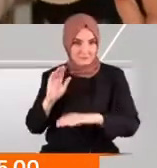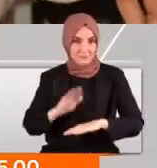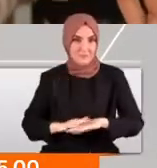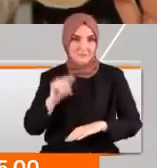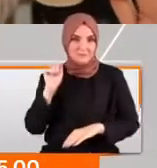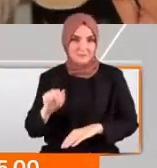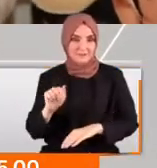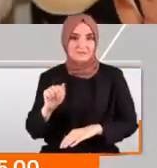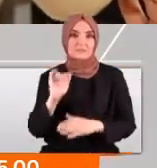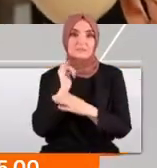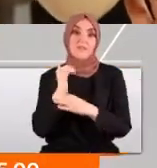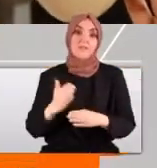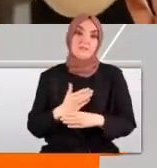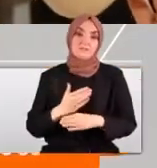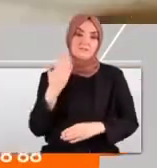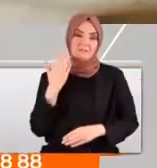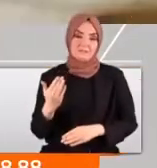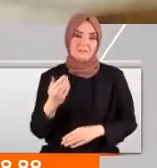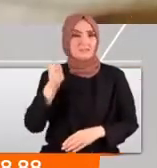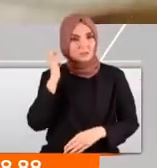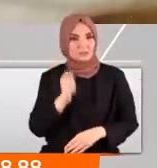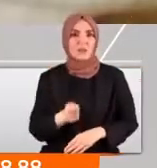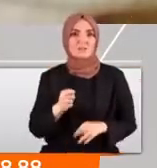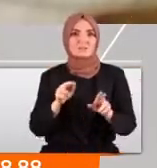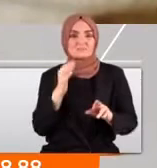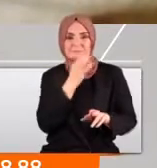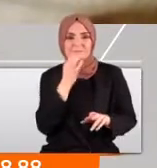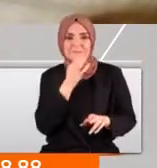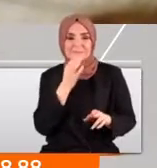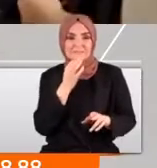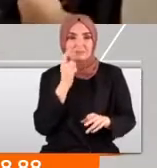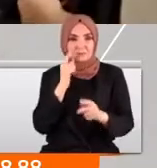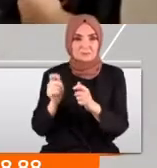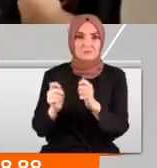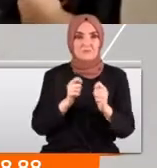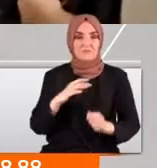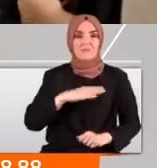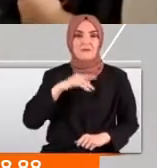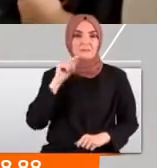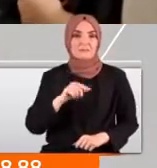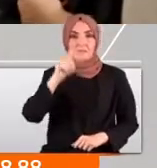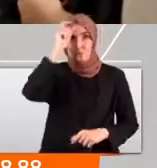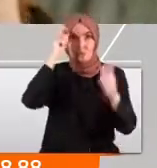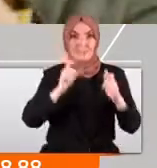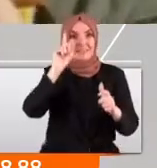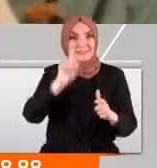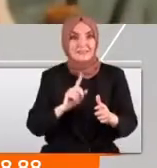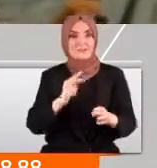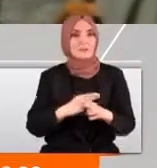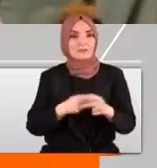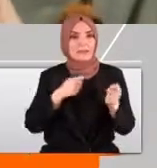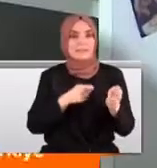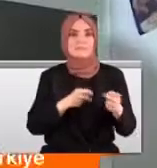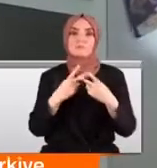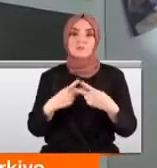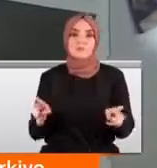bebekler gerçeğe yakın görünümleriyle ilgi çekiyor. Öyle ki Türkiye'de ilk kez kursu açıldı. Eğitimi verense Rus bir